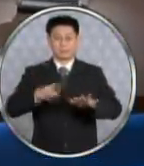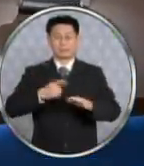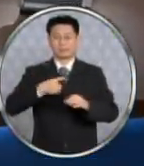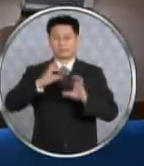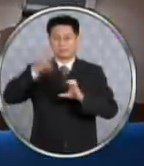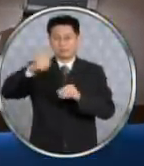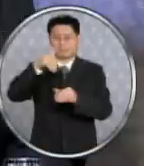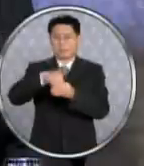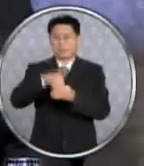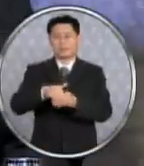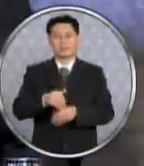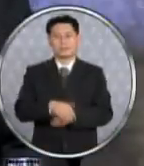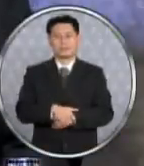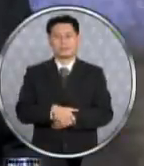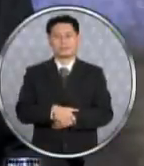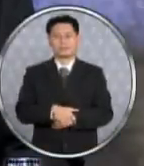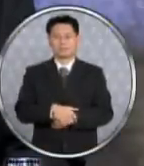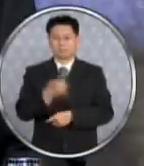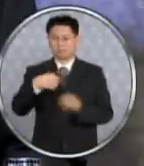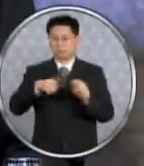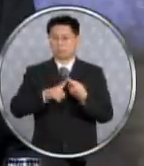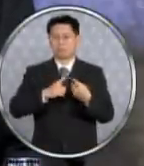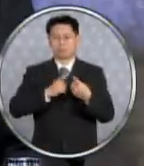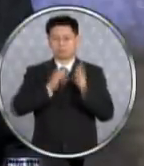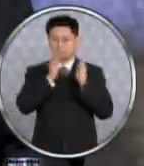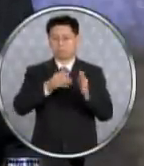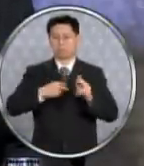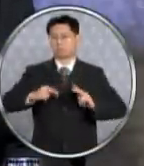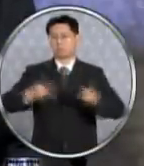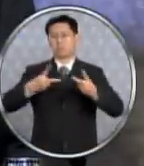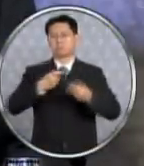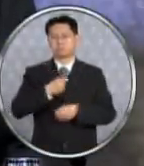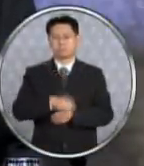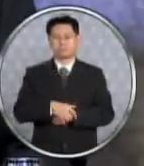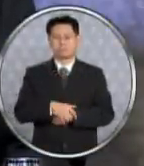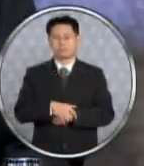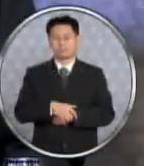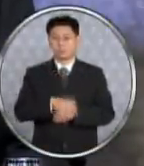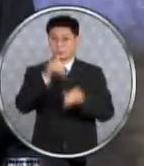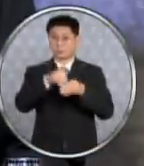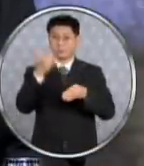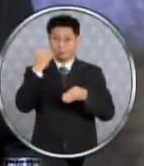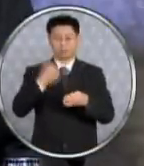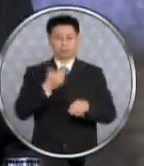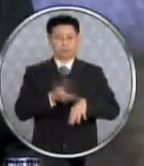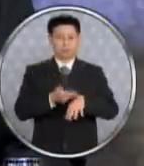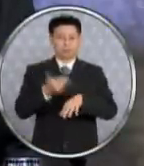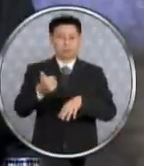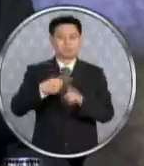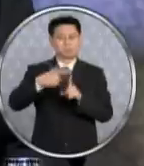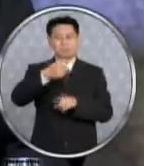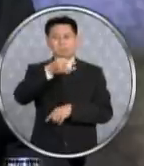举，我们需要重大的这些改变，就是要选一个能干有能力的